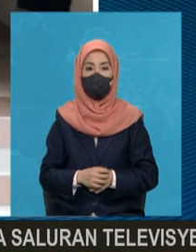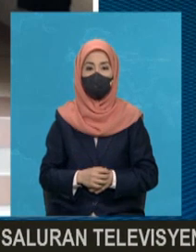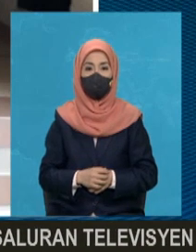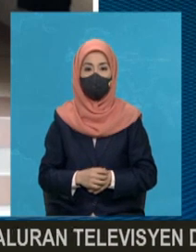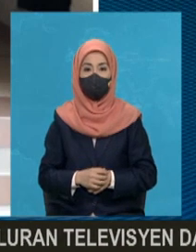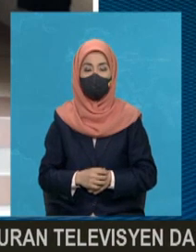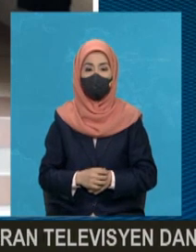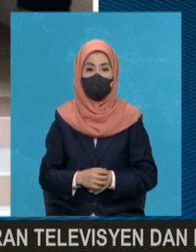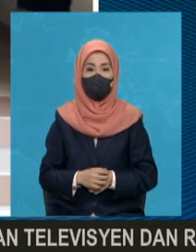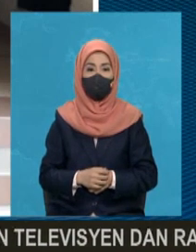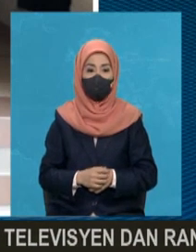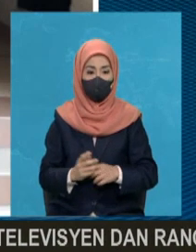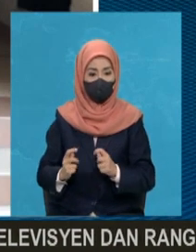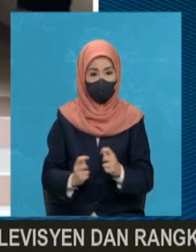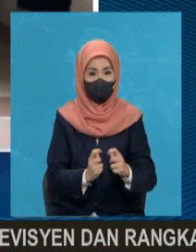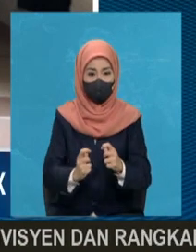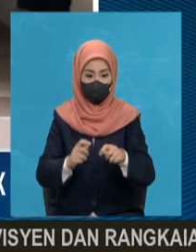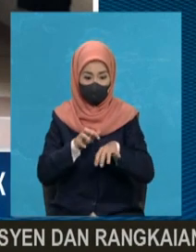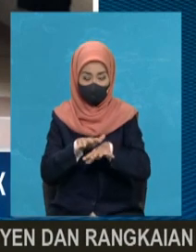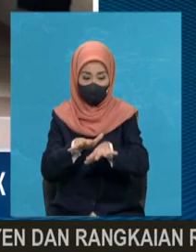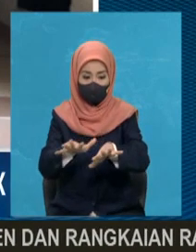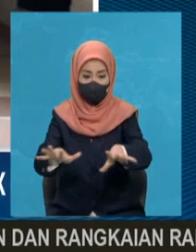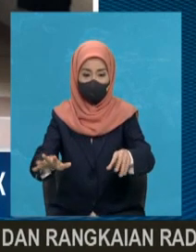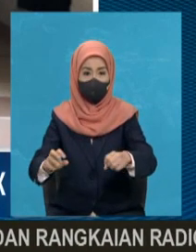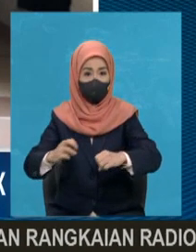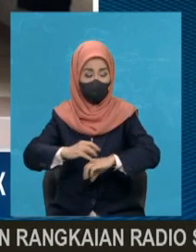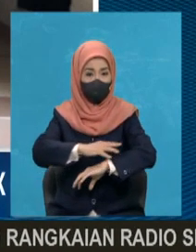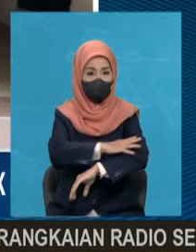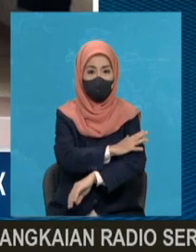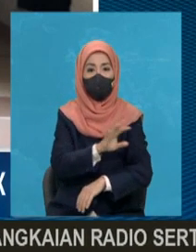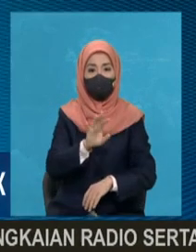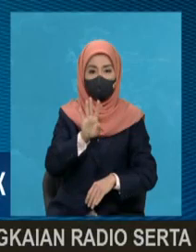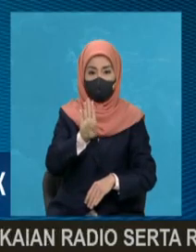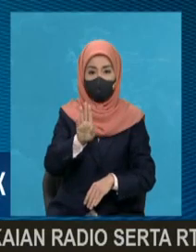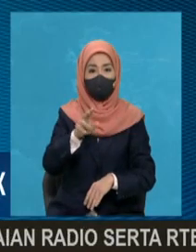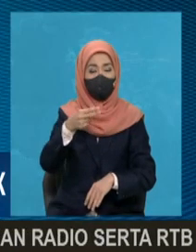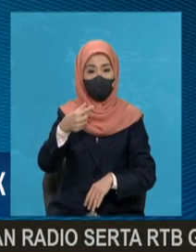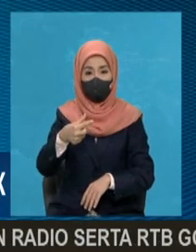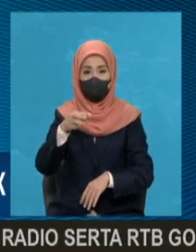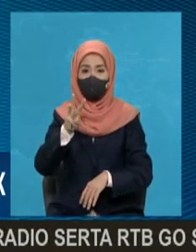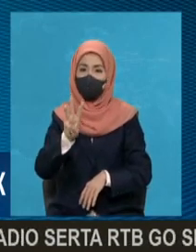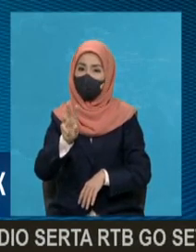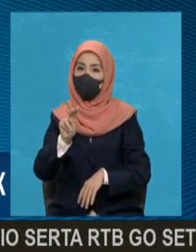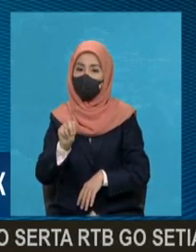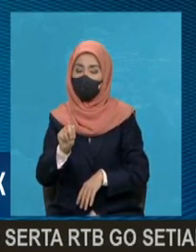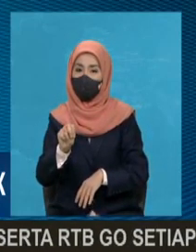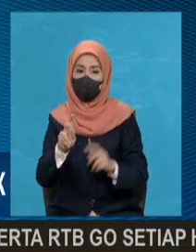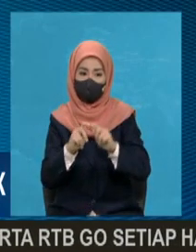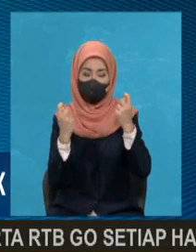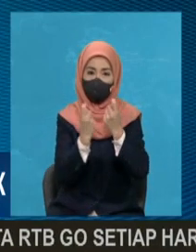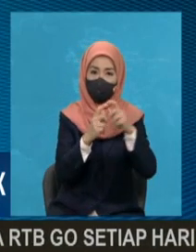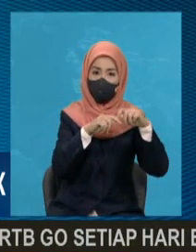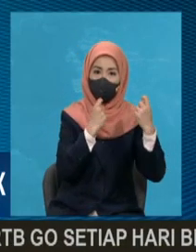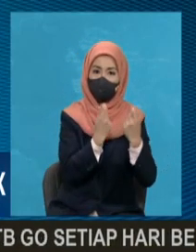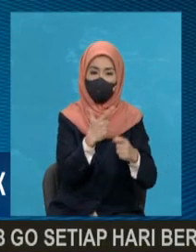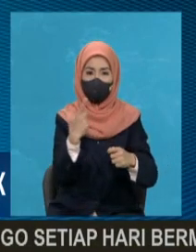Hai bertindak berikut tahun penularan pandemic Begawan dengan Cut sama beberapa izin C badan dan pesta ton lain